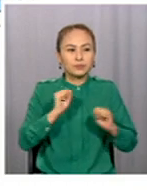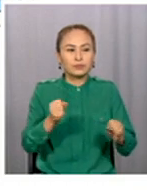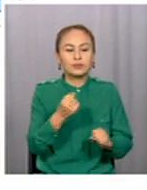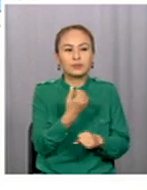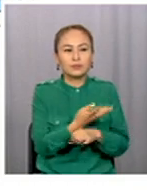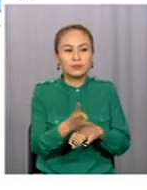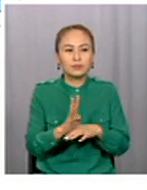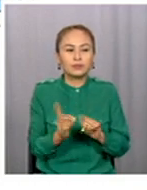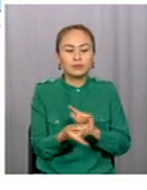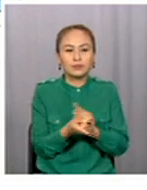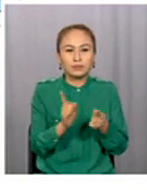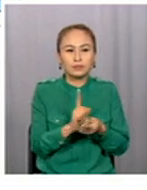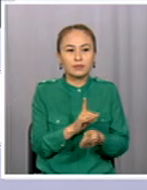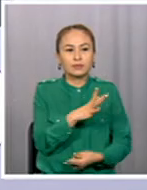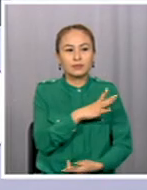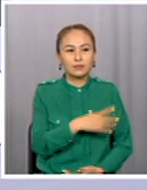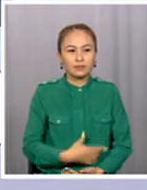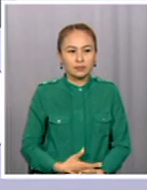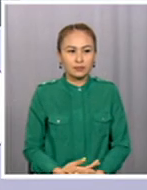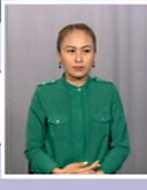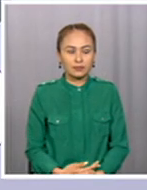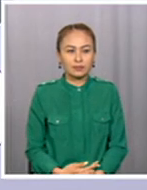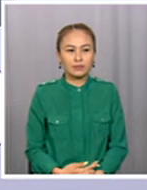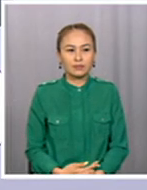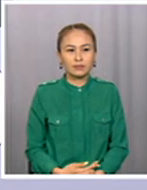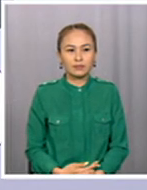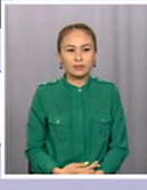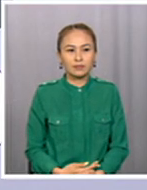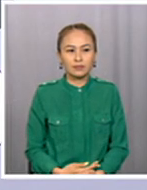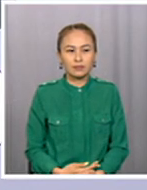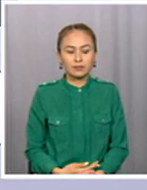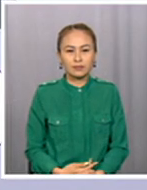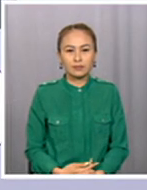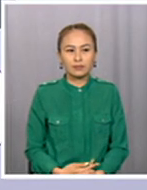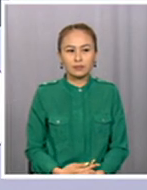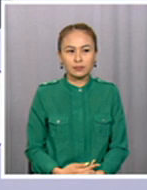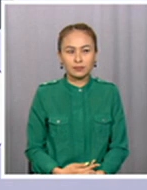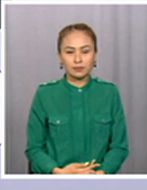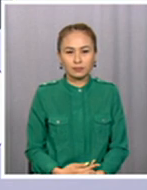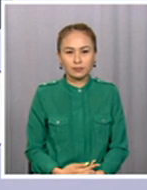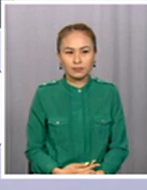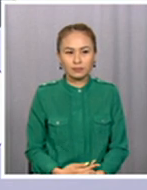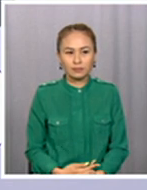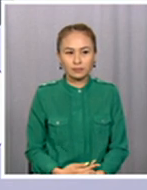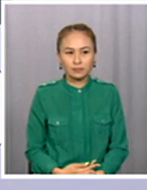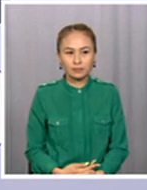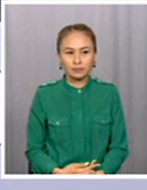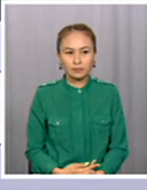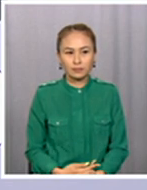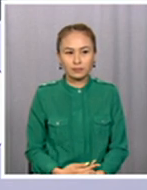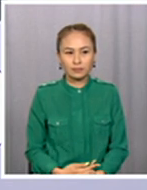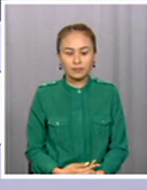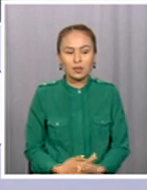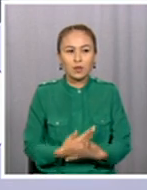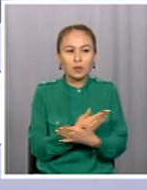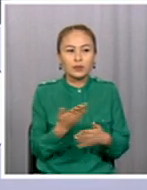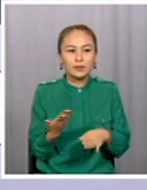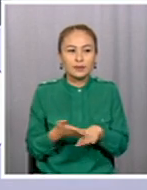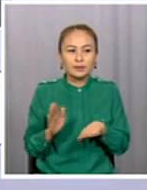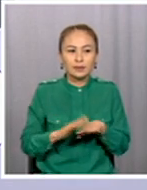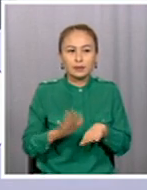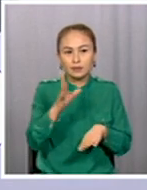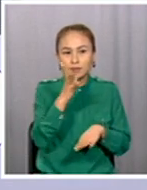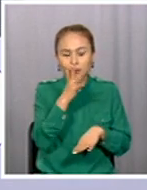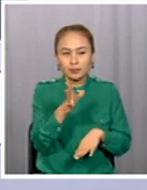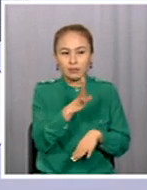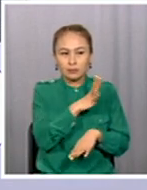жауынгер император бірін-бірін ауыстырып мемлекетте тұрақсыздық орын алды. Осындай қиын кезеңде тіпті